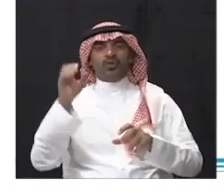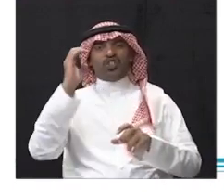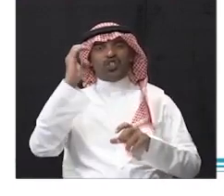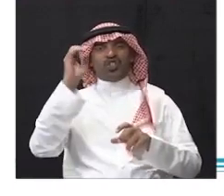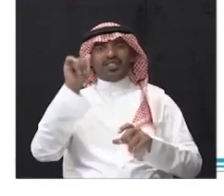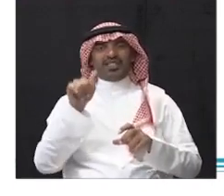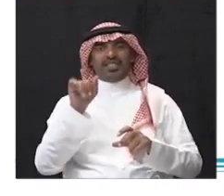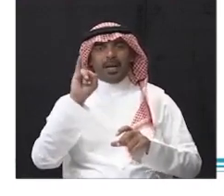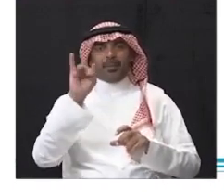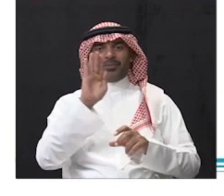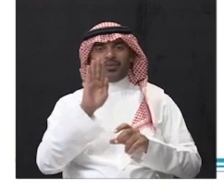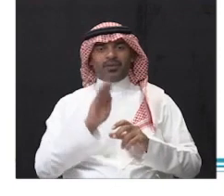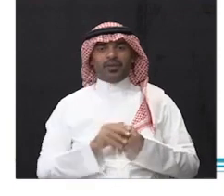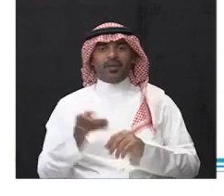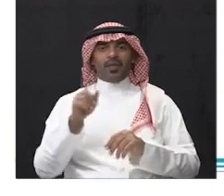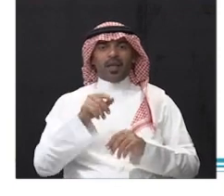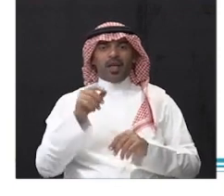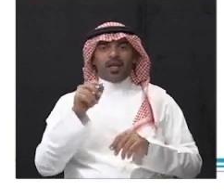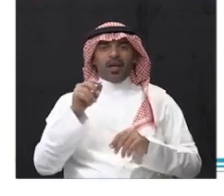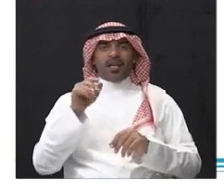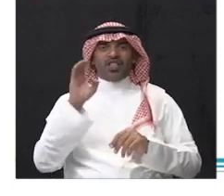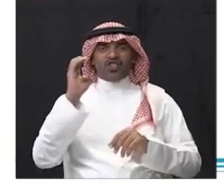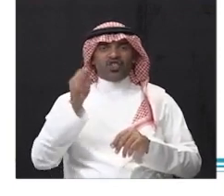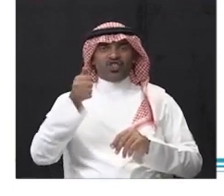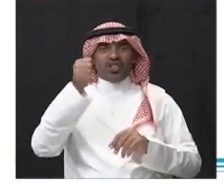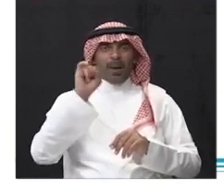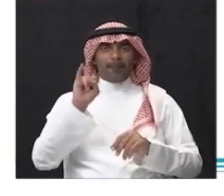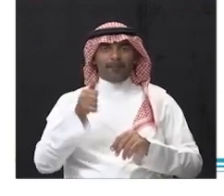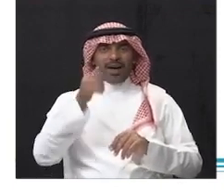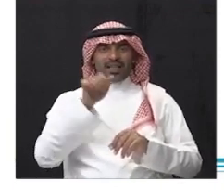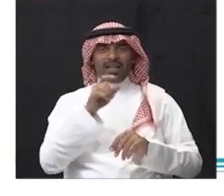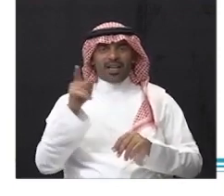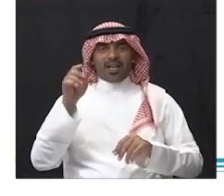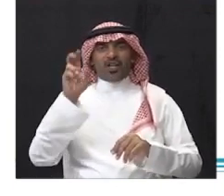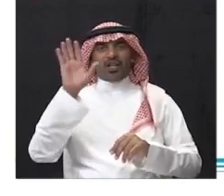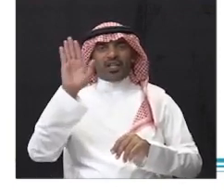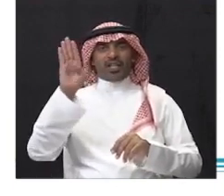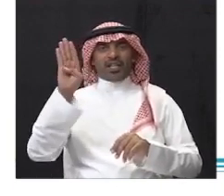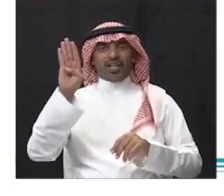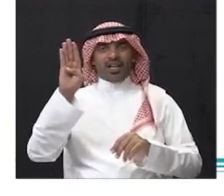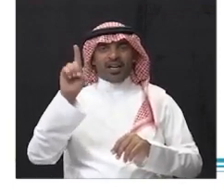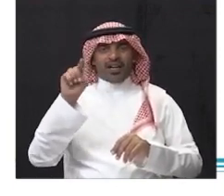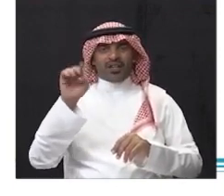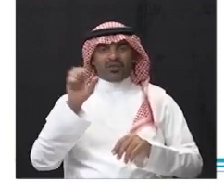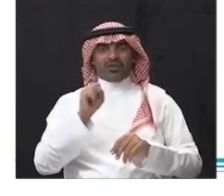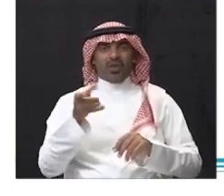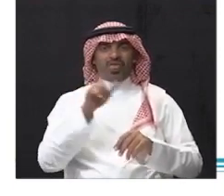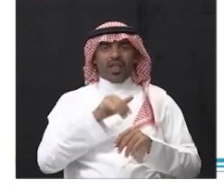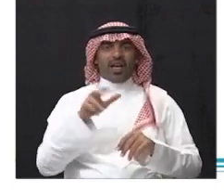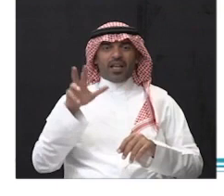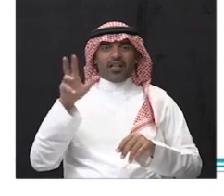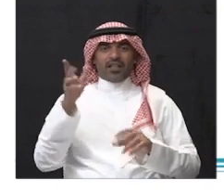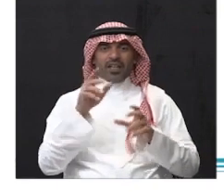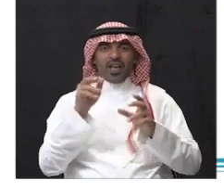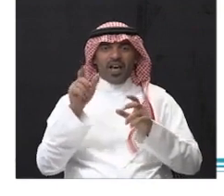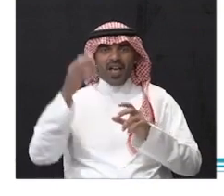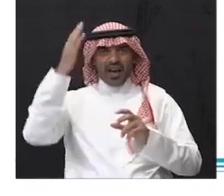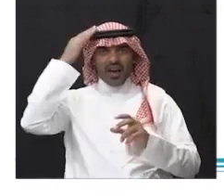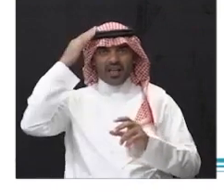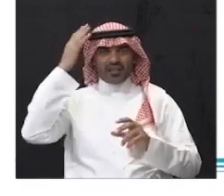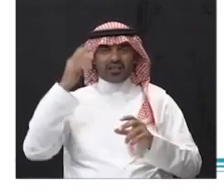أحسنتم، كريستوفر كولومبوس، رأس الرجاء الصالح فاسكو دا جاما. بارك الله